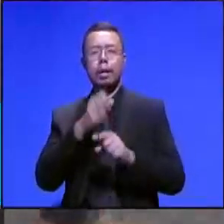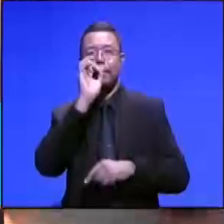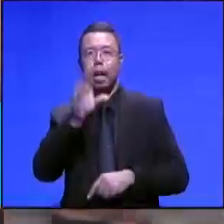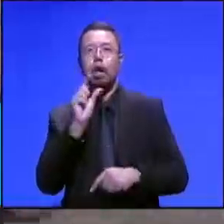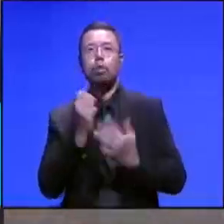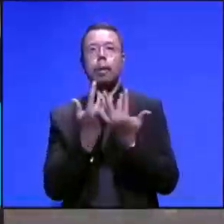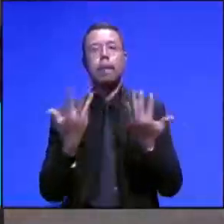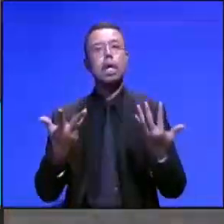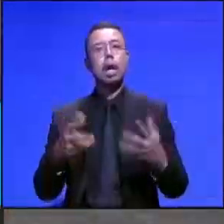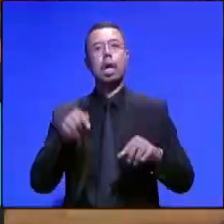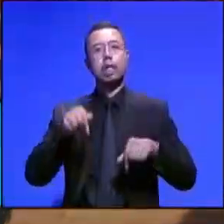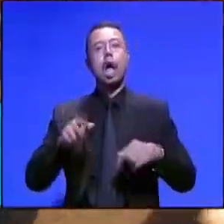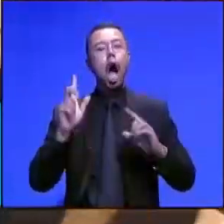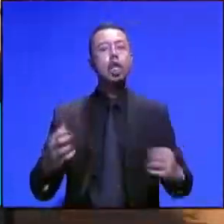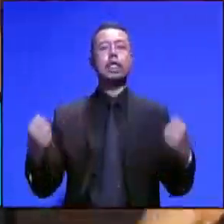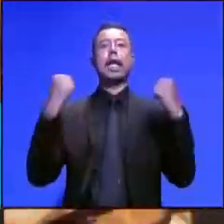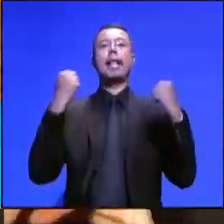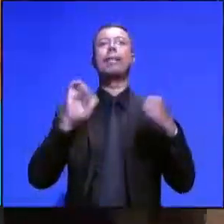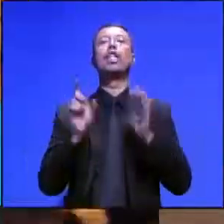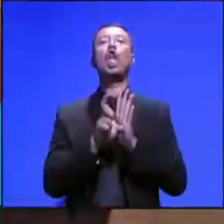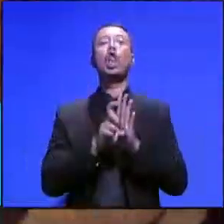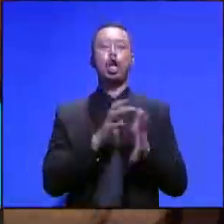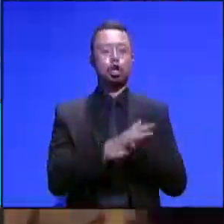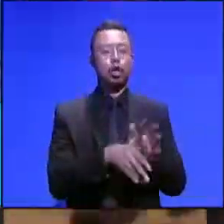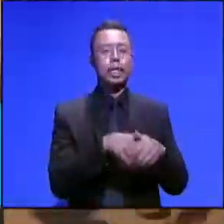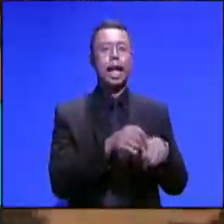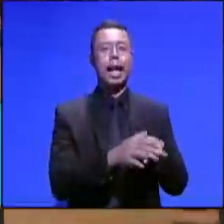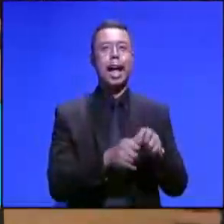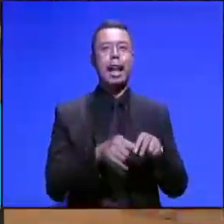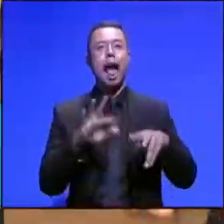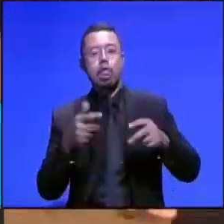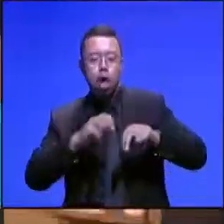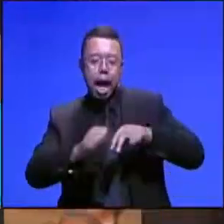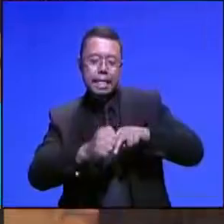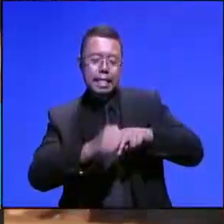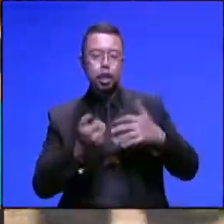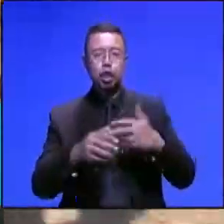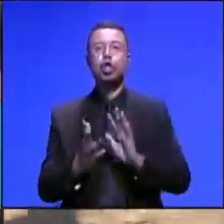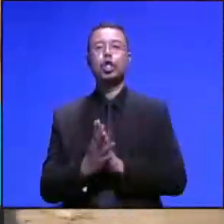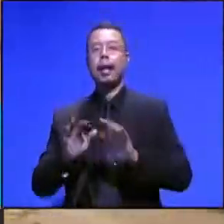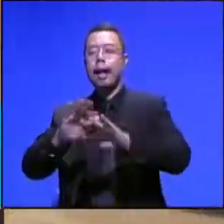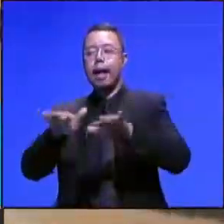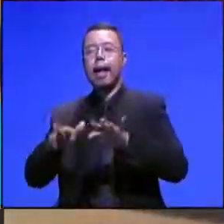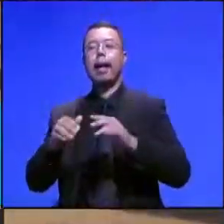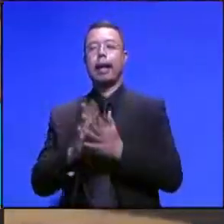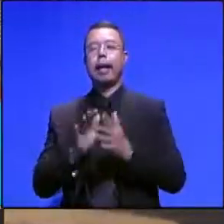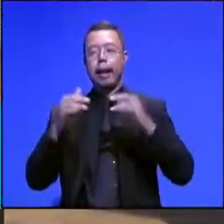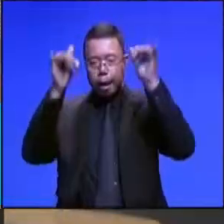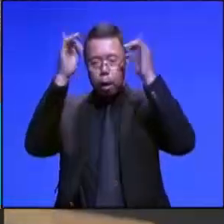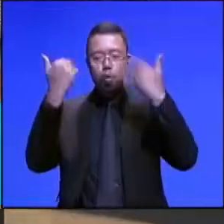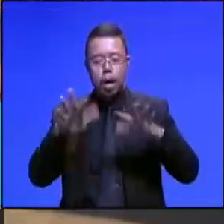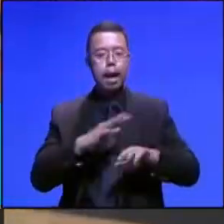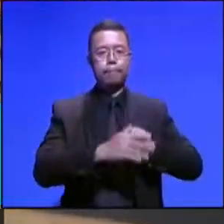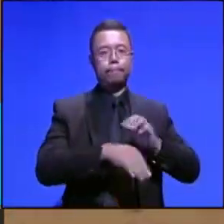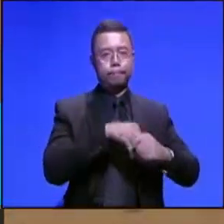masyarakat untuk menerapkan pola hidup sehat seperti mencuci tangan dan kaki setelah berinteraksi dengan hewan. Dan apabila